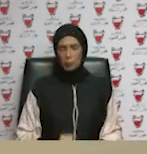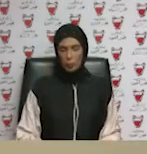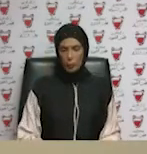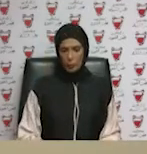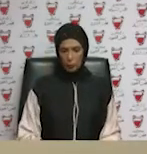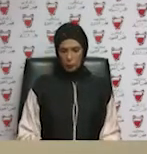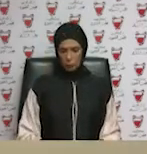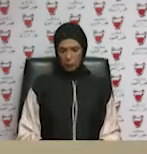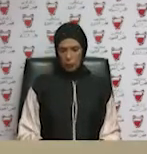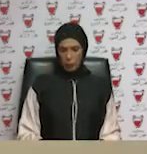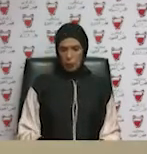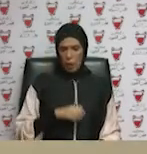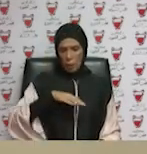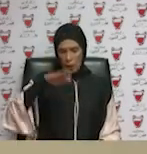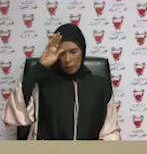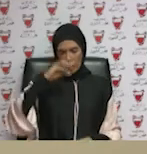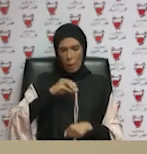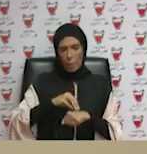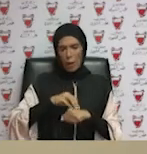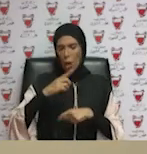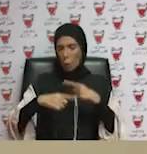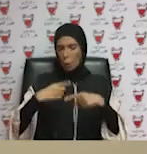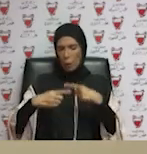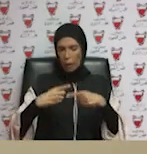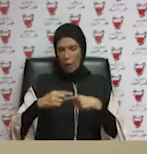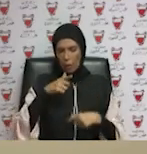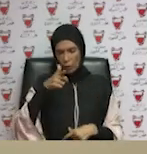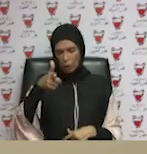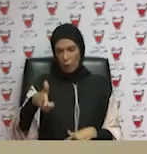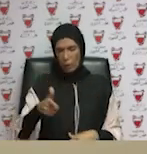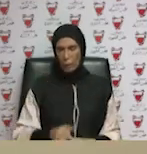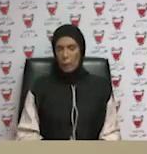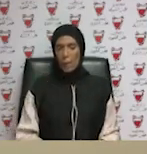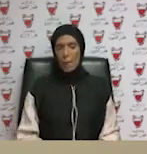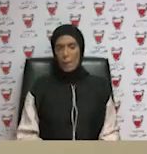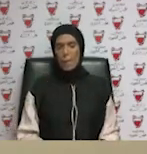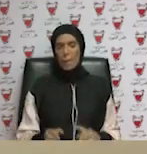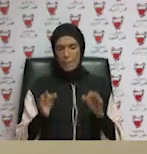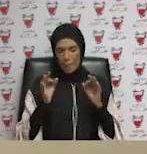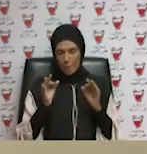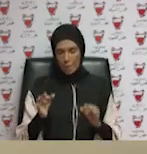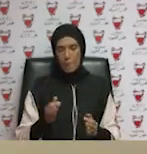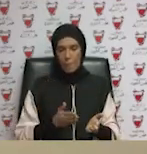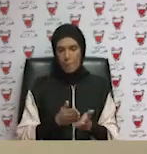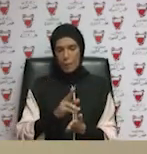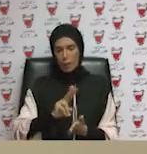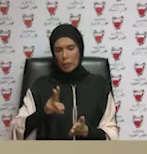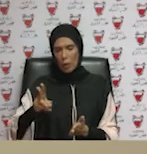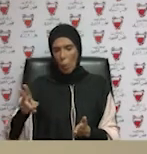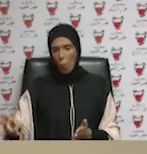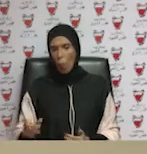لجلالة الملك يحث عليه دائماً. بالتأكيد هذا التوجه يساهم في تنويع مصادر